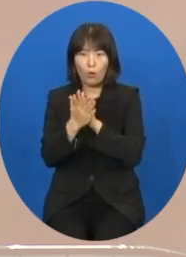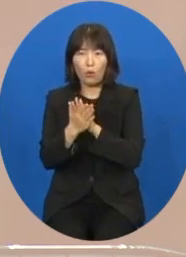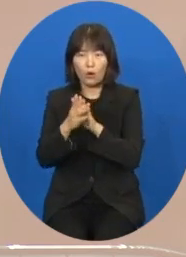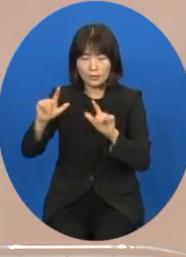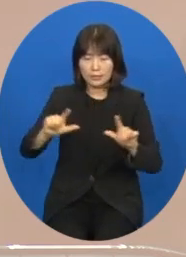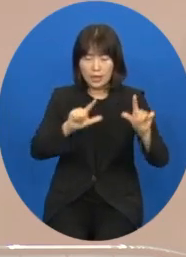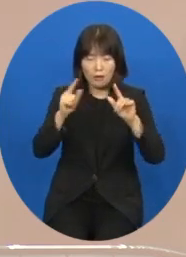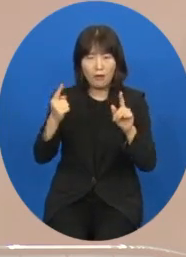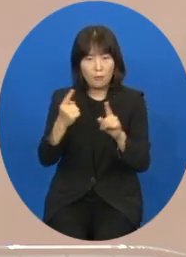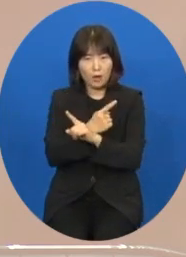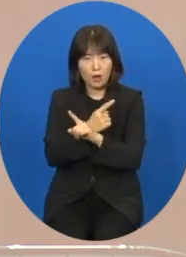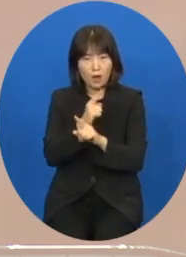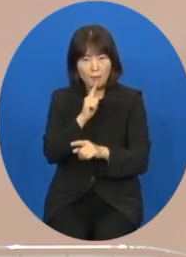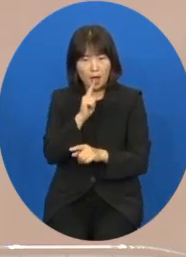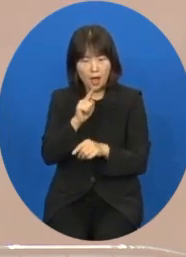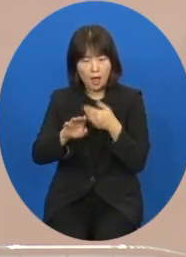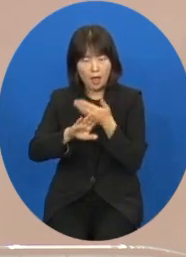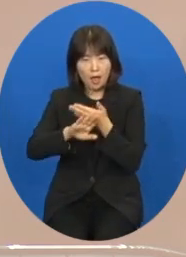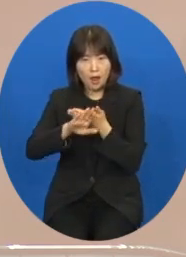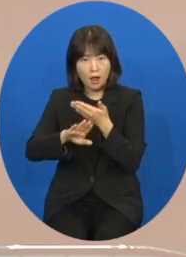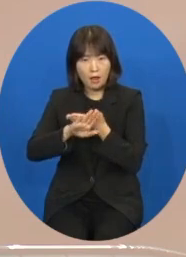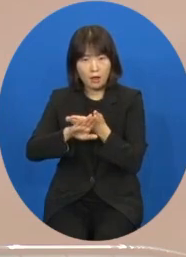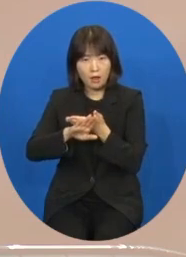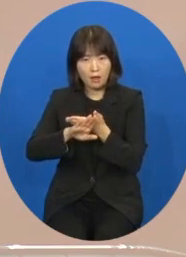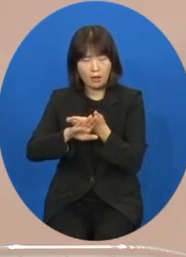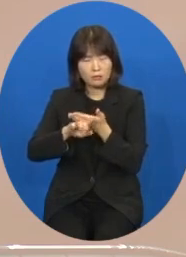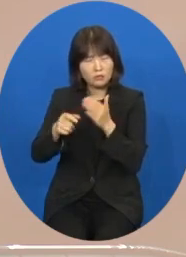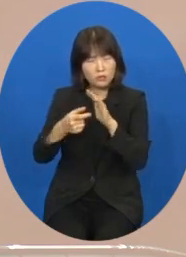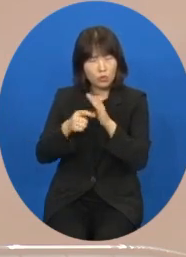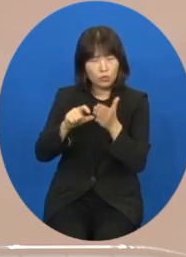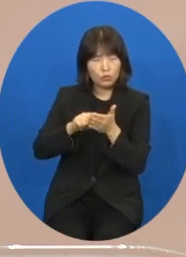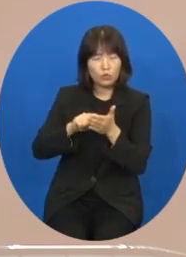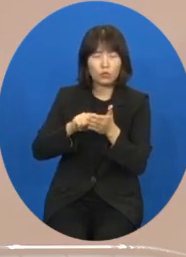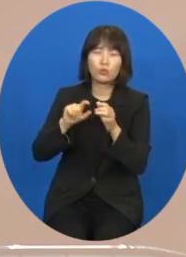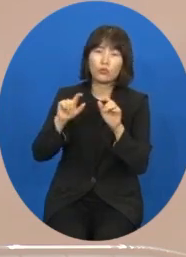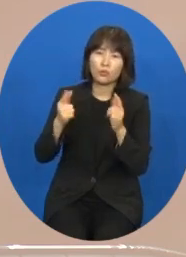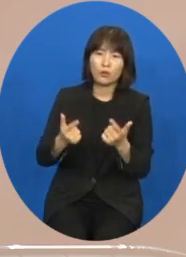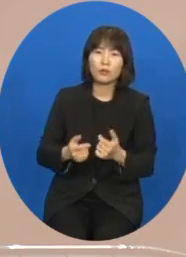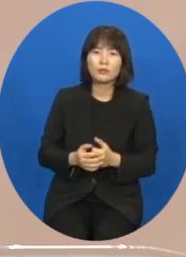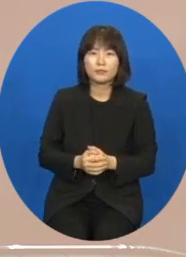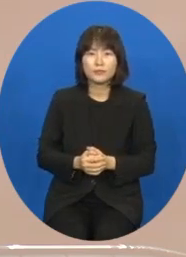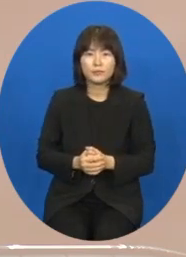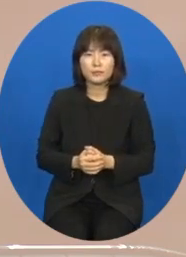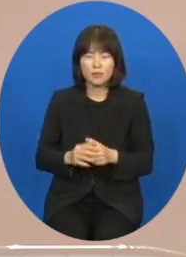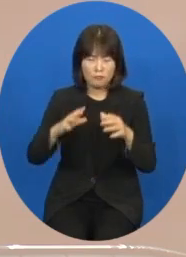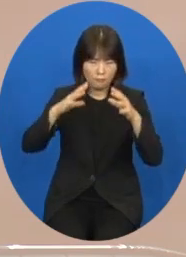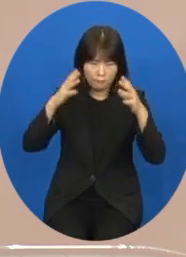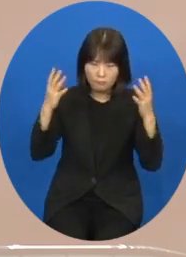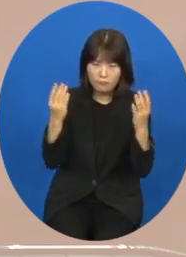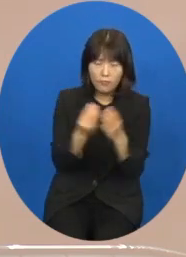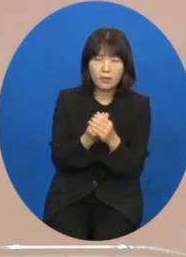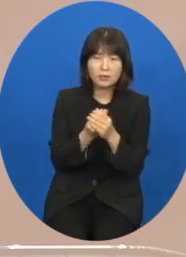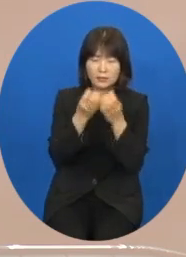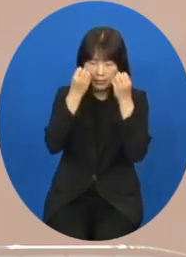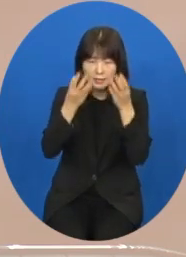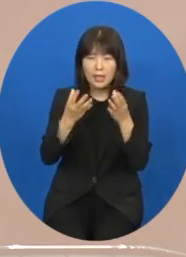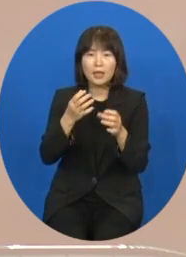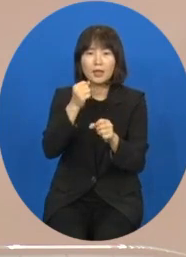조금 바뀌고 말도 달라지고 이런 정도 수준이 아니라는 거예요. 완전히 새로운